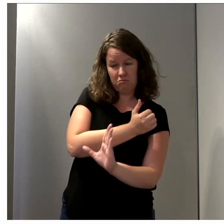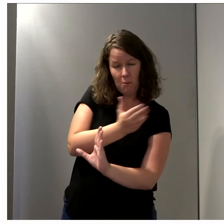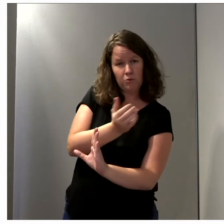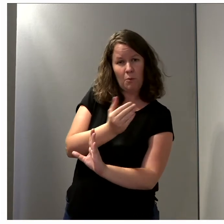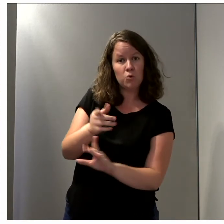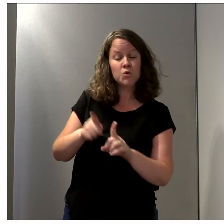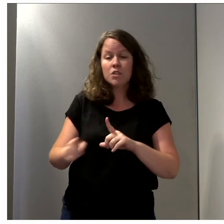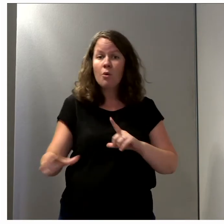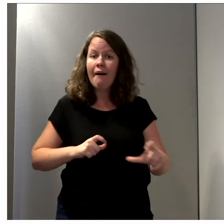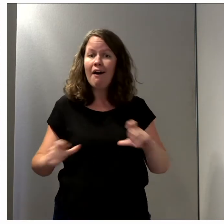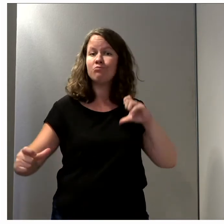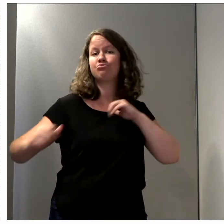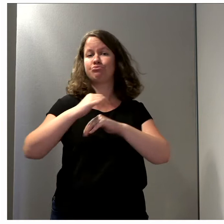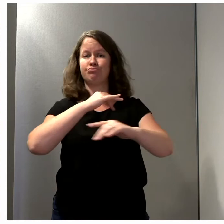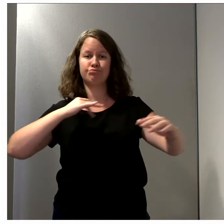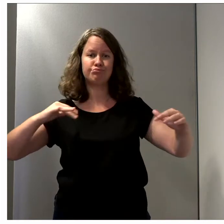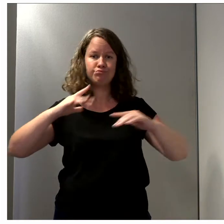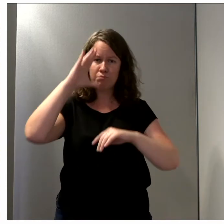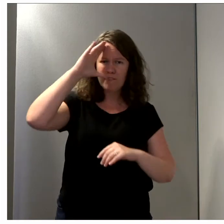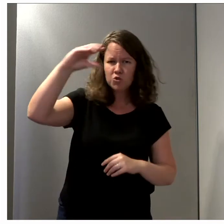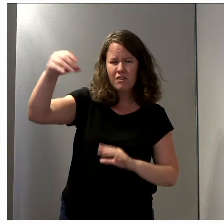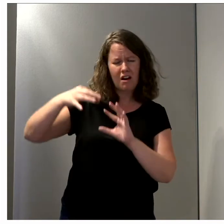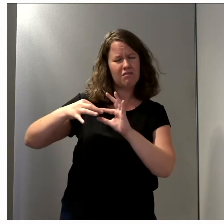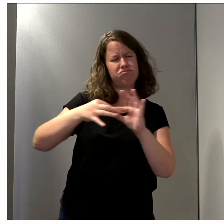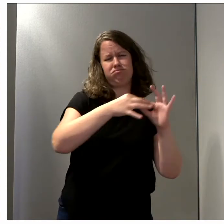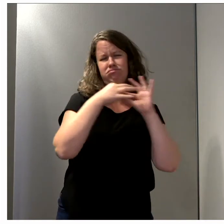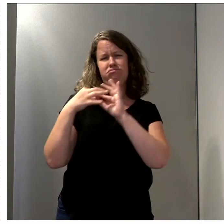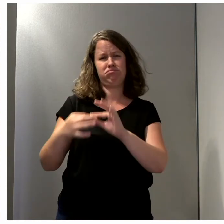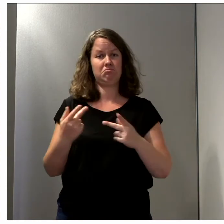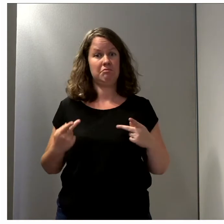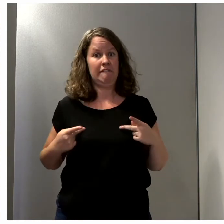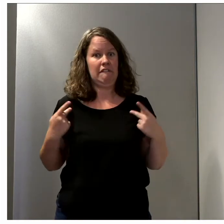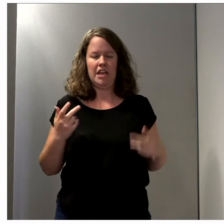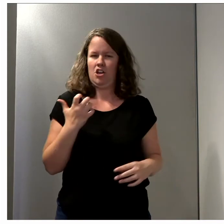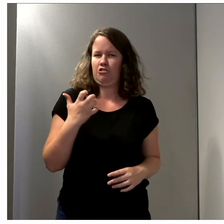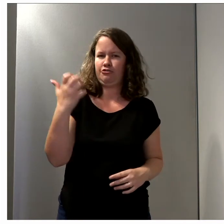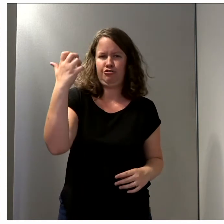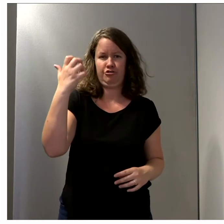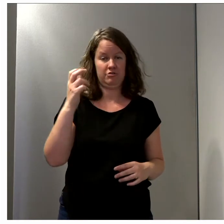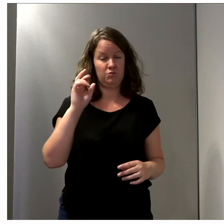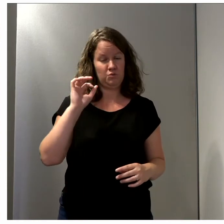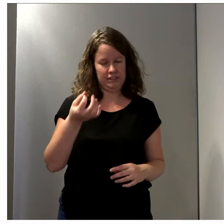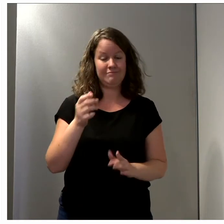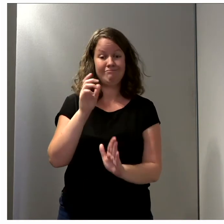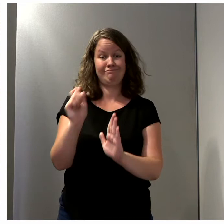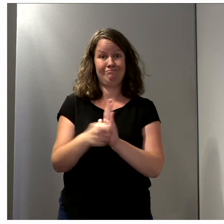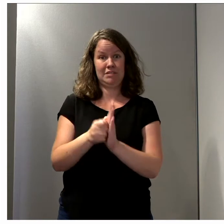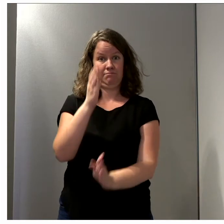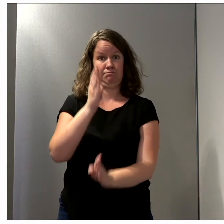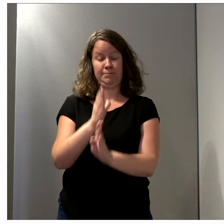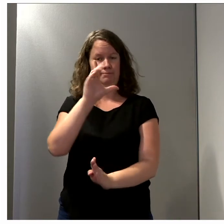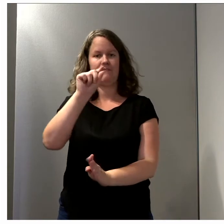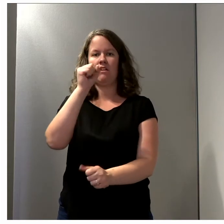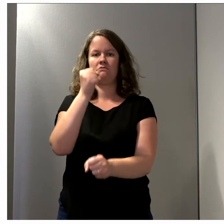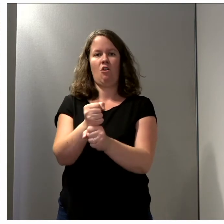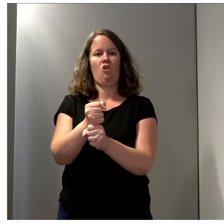les copains, avec les professionnels. Il avait une vie beaucoup plus riche et épanouissante. Malheureusement,